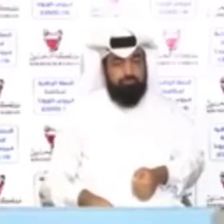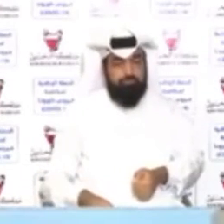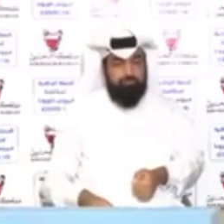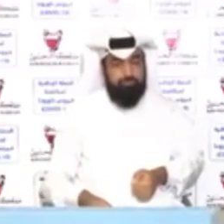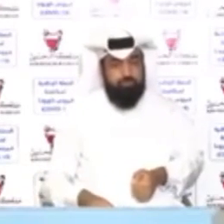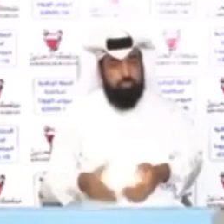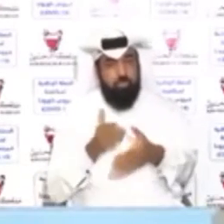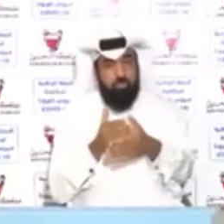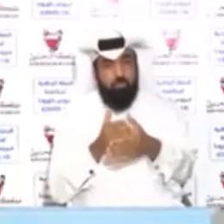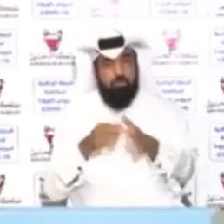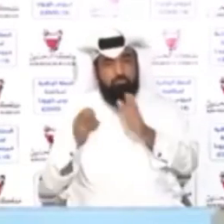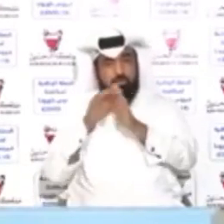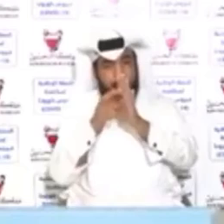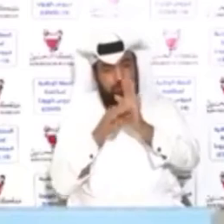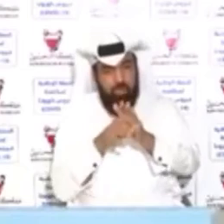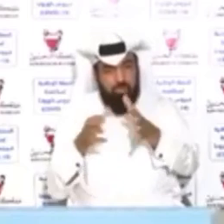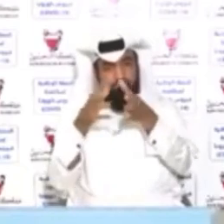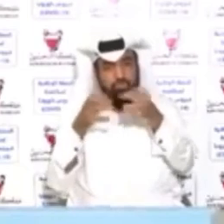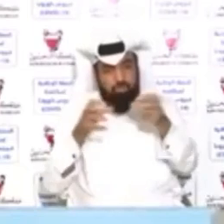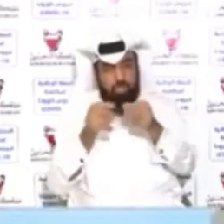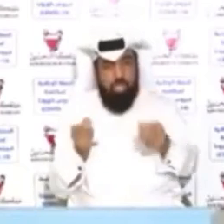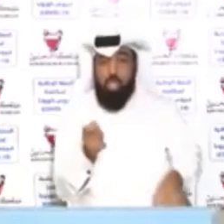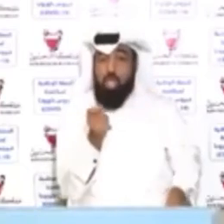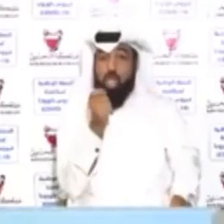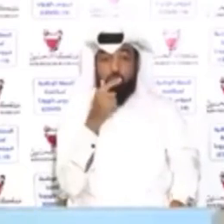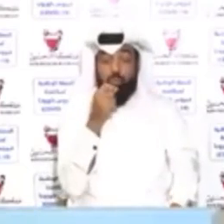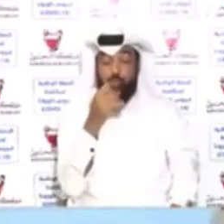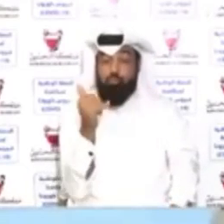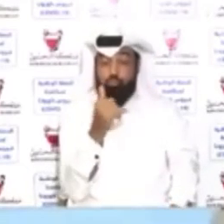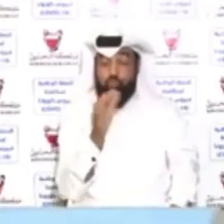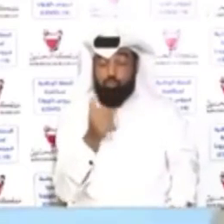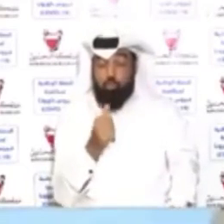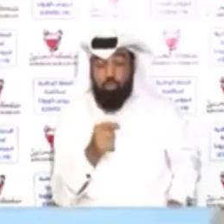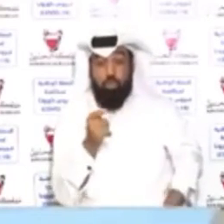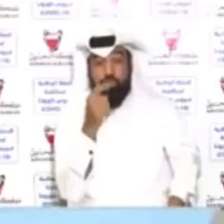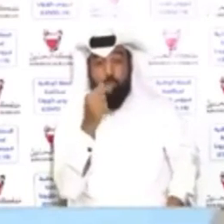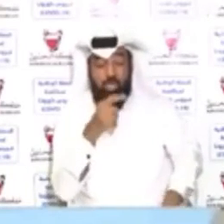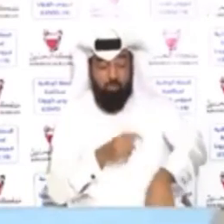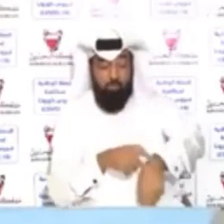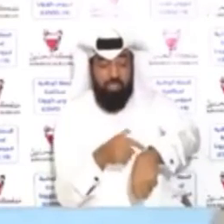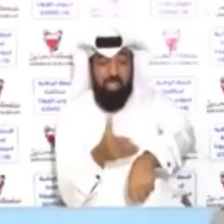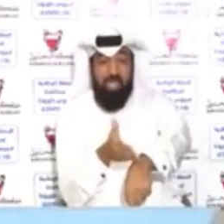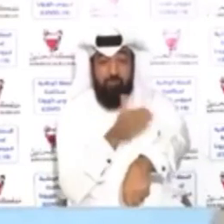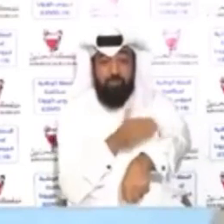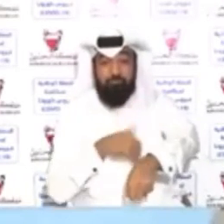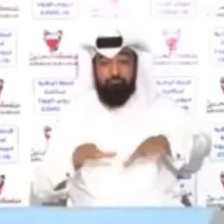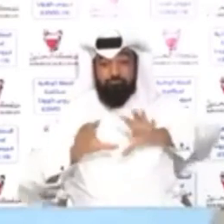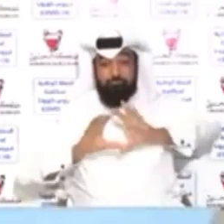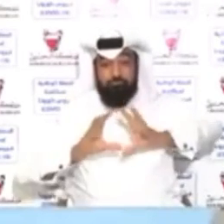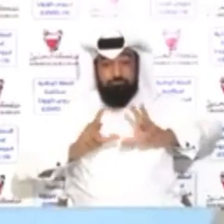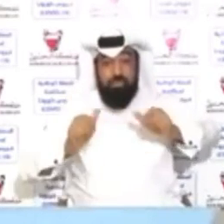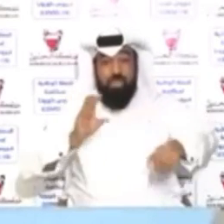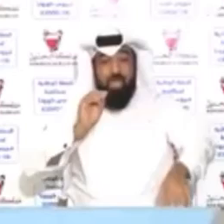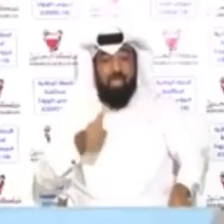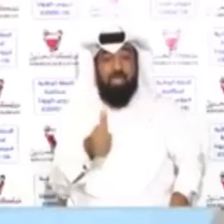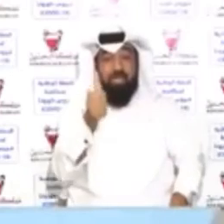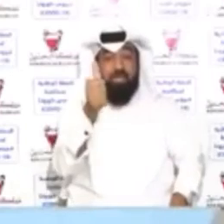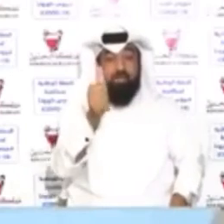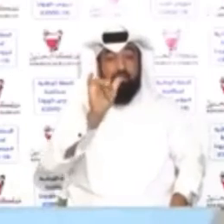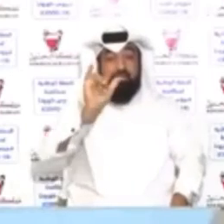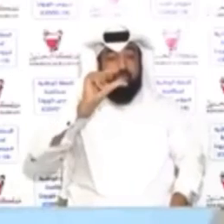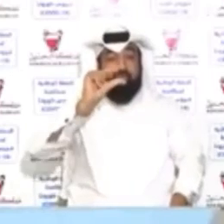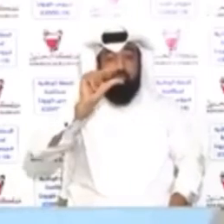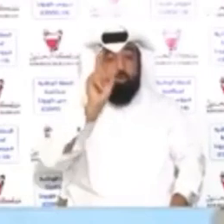أكثر معلومات عن المرض وكيفية علاجه. من الأدوية كثر عنها الحديث في الفترة الأخيرة اللي هو دواء الهيدروكسي كلوروكوين. طبعا هو